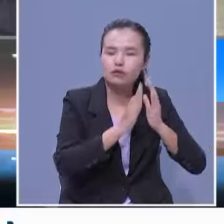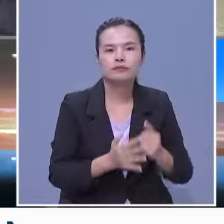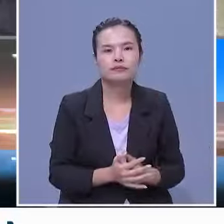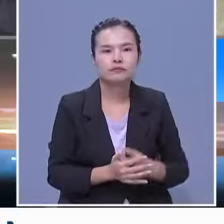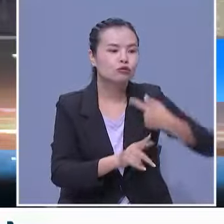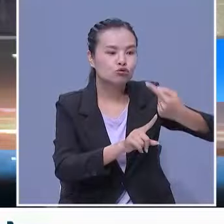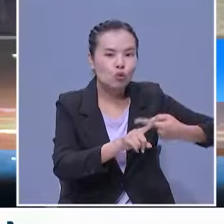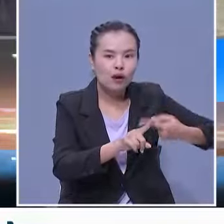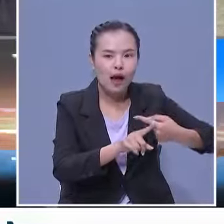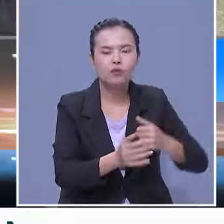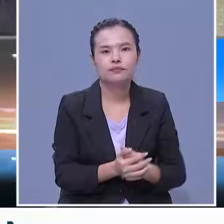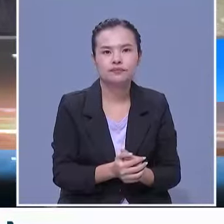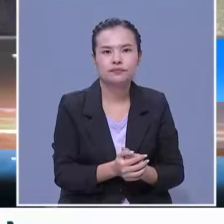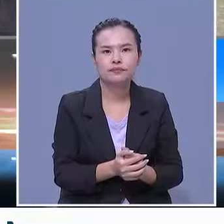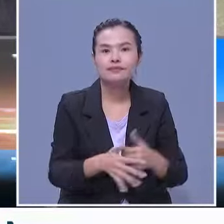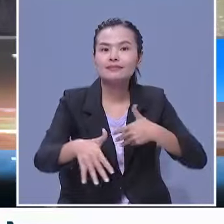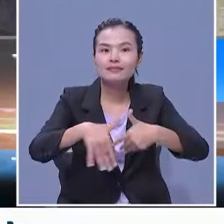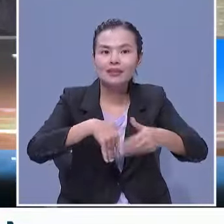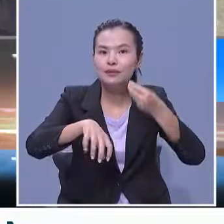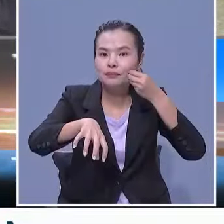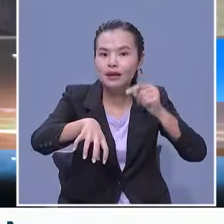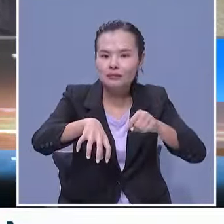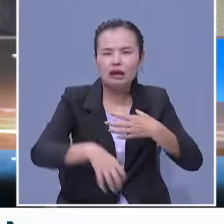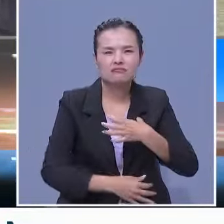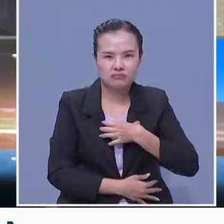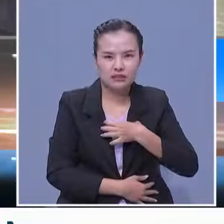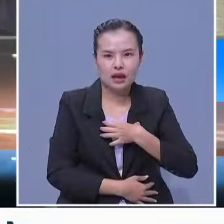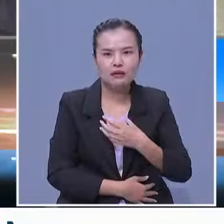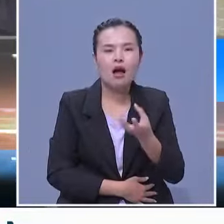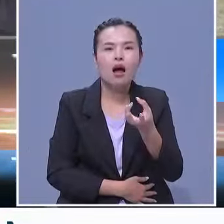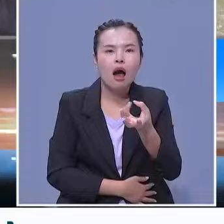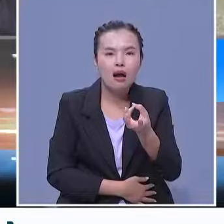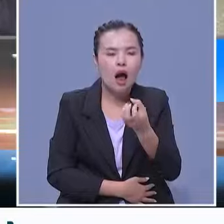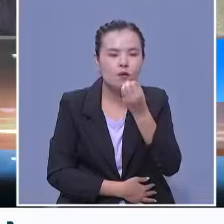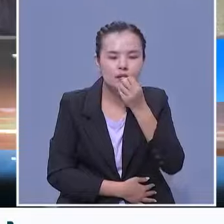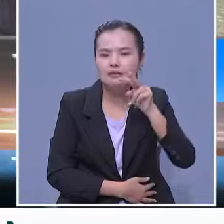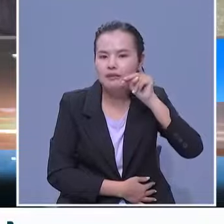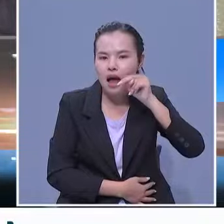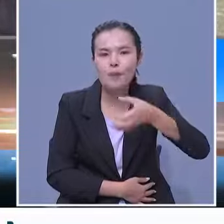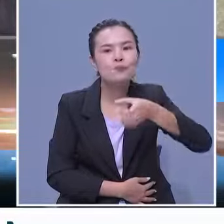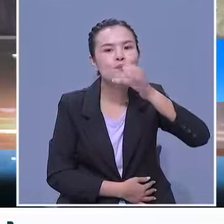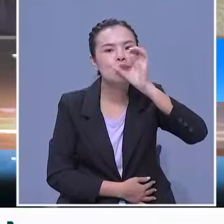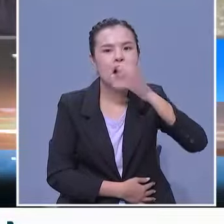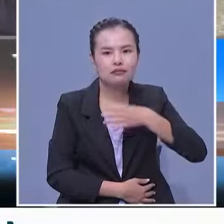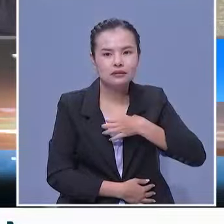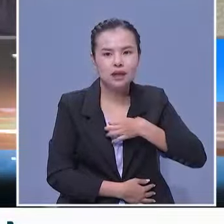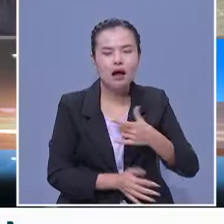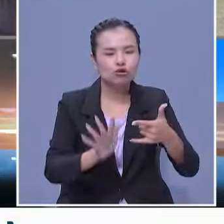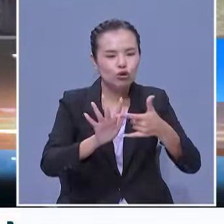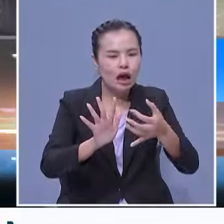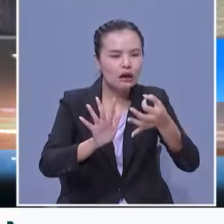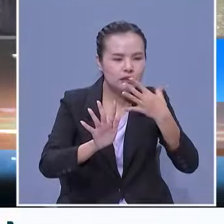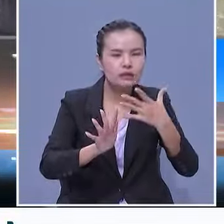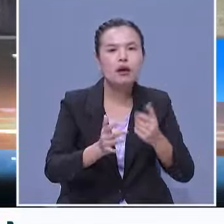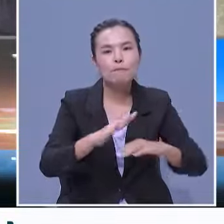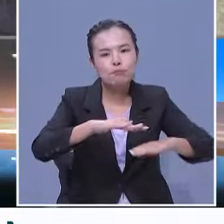ส่วนชาวบ้านที่ยังอยู่ในบริเวณนั้นนะคะสิ่งที่เขาต้องการมากที่สุดก็คืออาหารแล้วก็น้ำดื่มนอกจากนี้ก็ยังต้องการยาสามัญประจำบ้านด้วยนะค